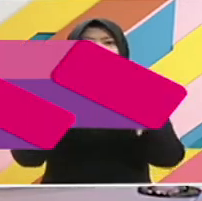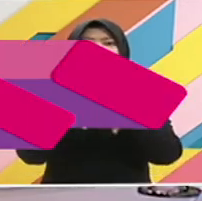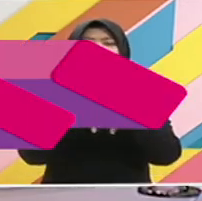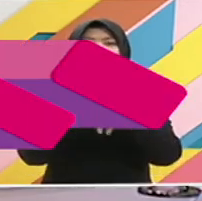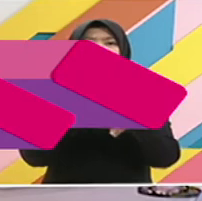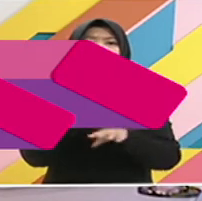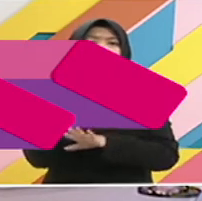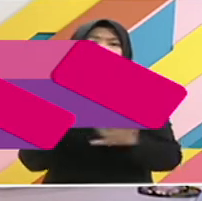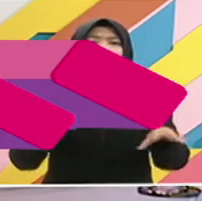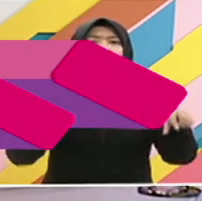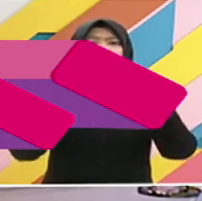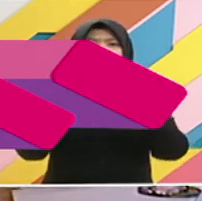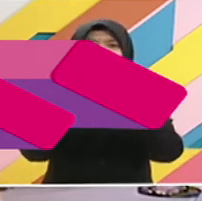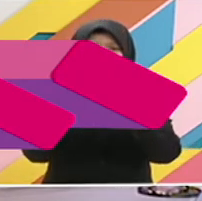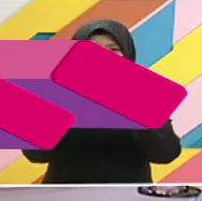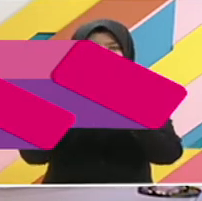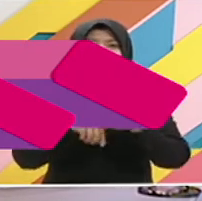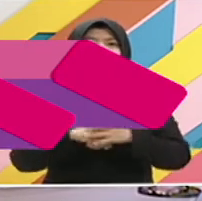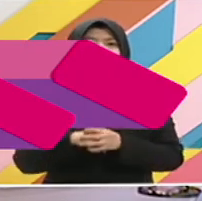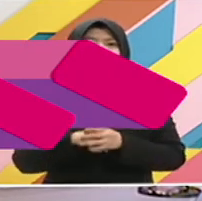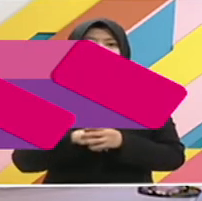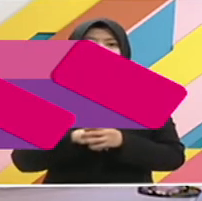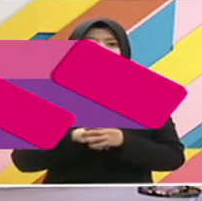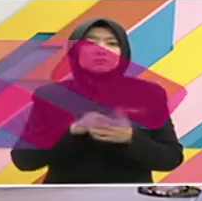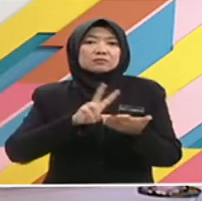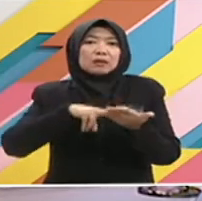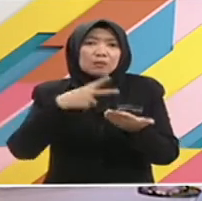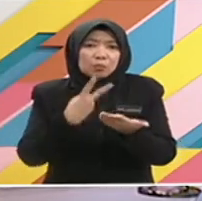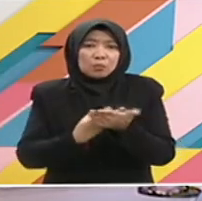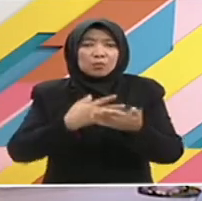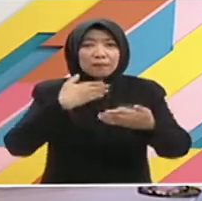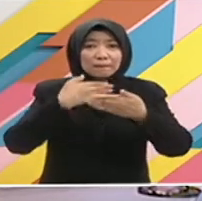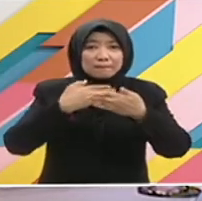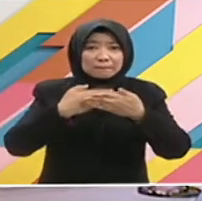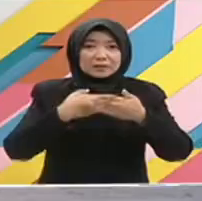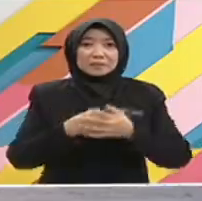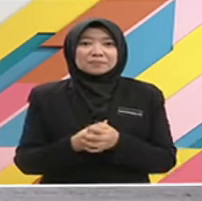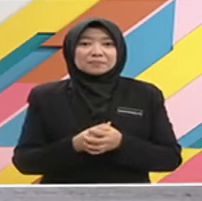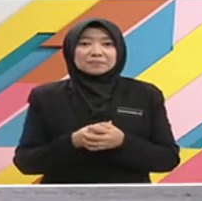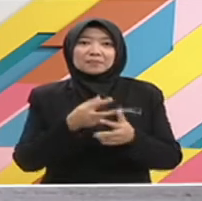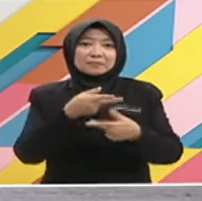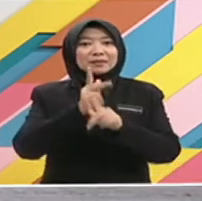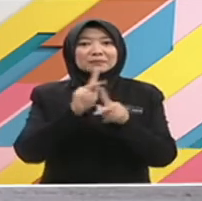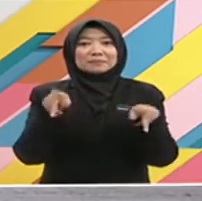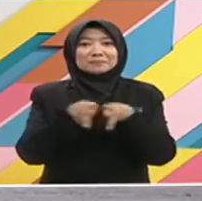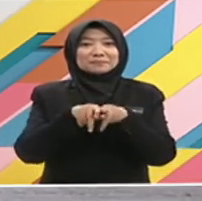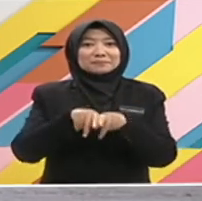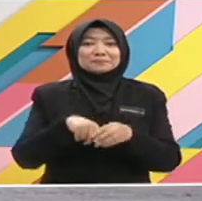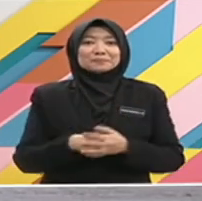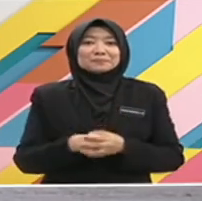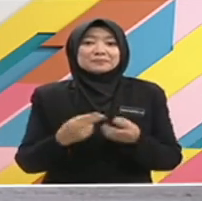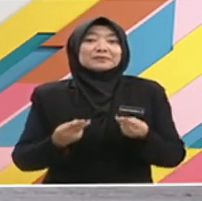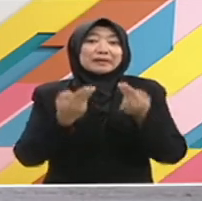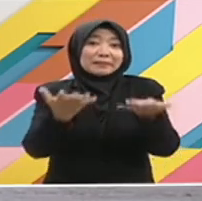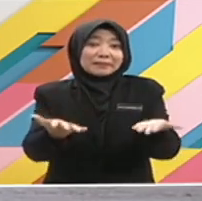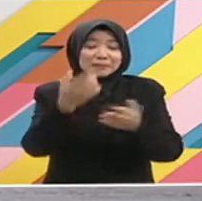terjatuh saya tadi. Mujur saya dah dapat kasut baru. Ini Nisa nak bagi saya ke ataupun pinjam saya macam ni? Bagi hadiah lah cikgu. Sempena datang